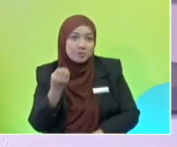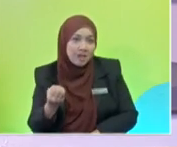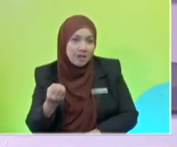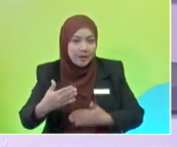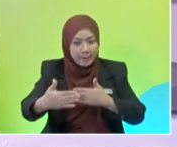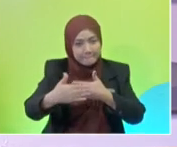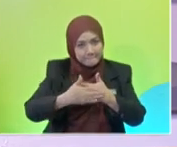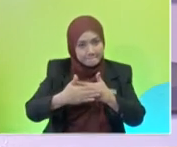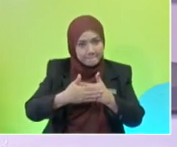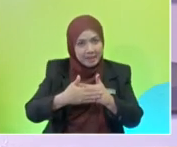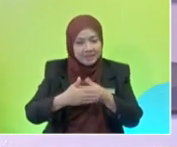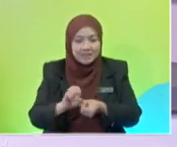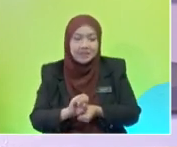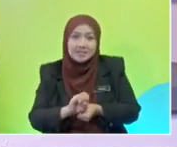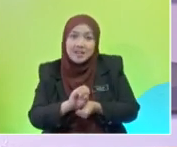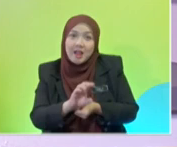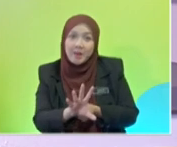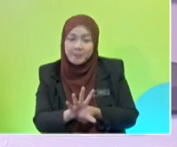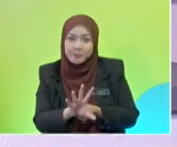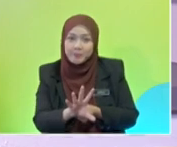sertifikasi kita perhatikan